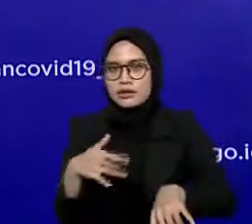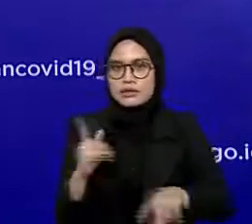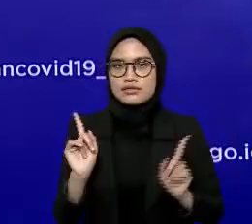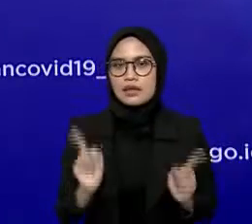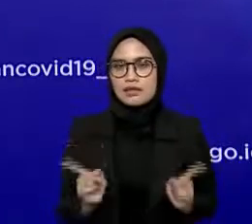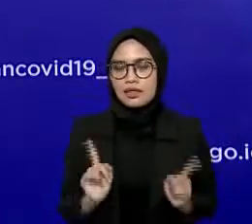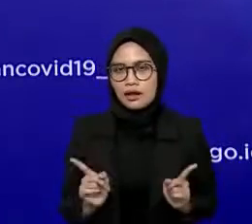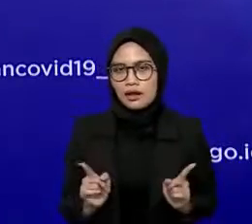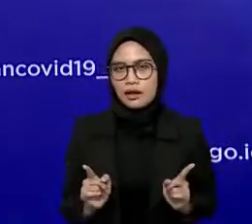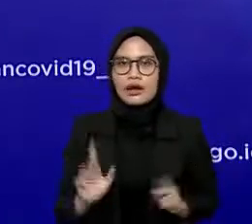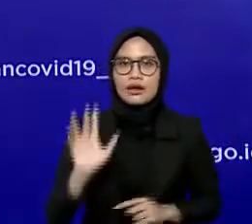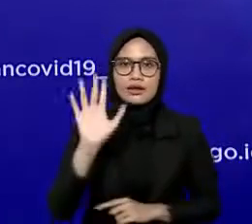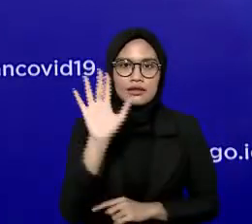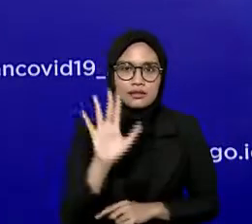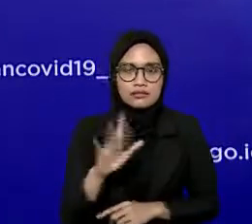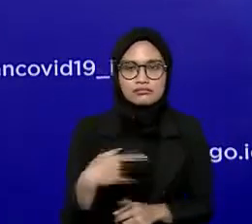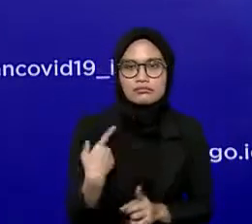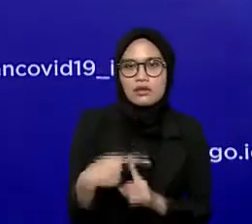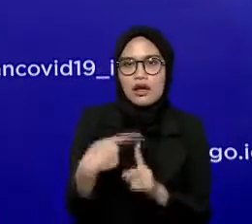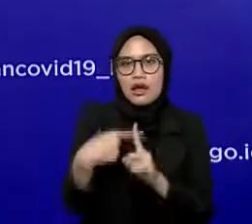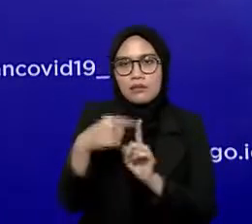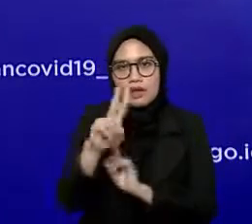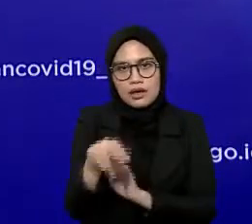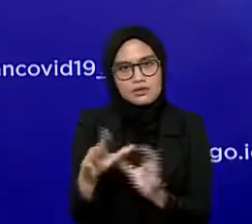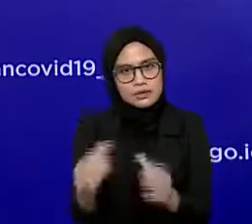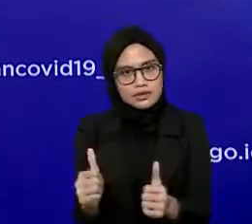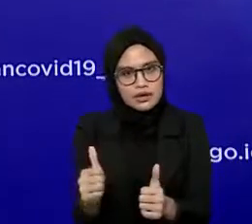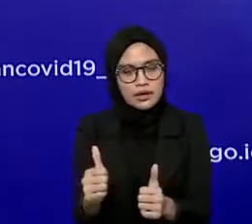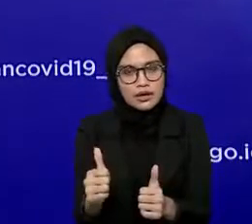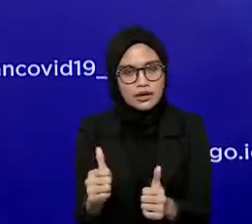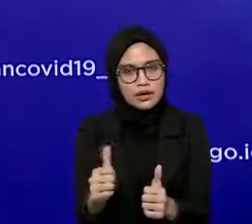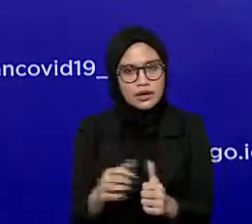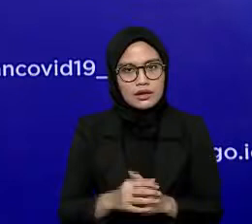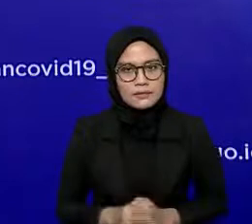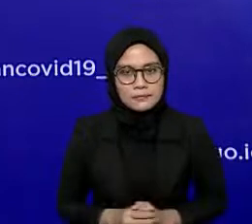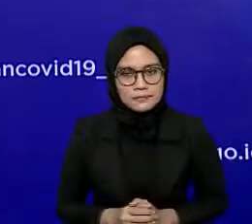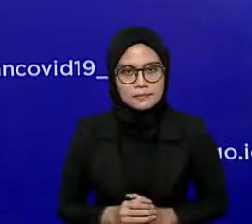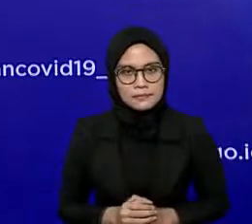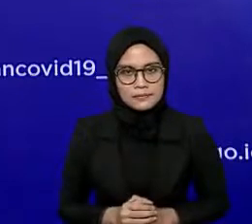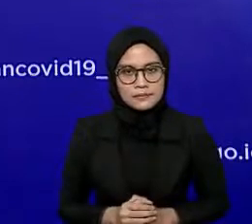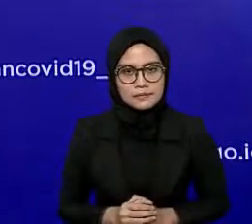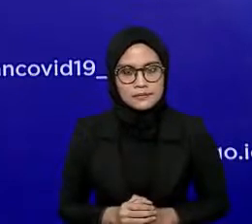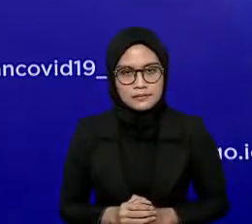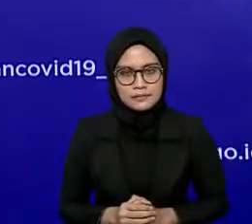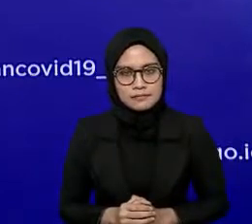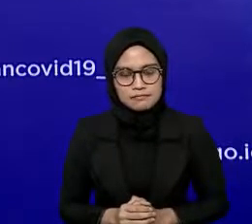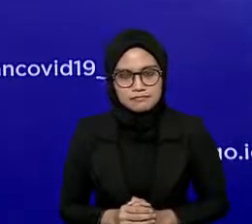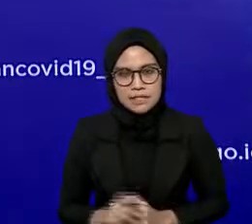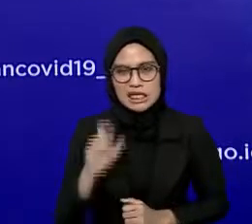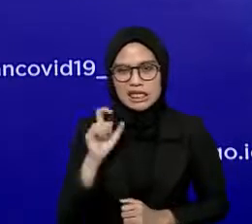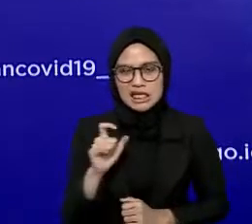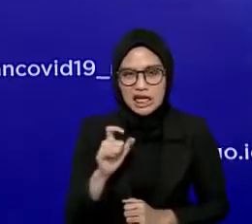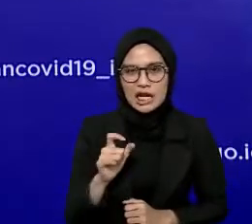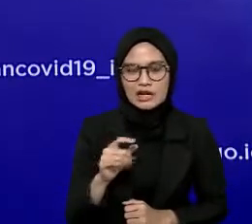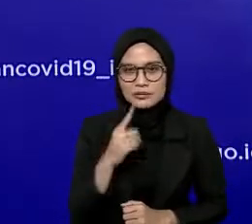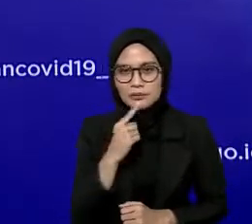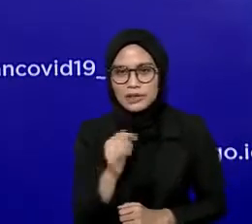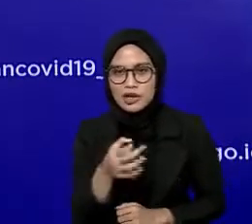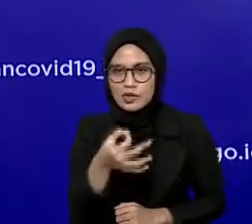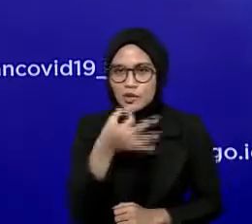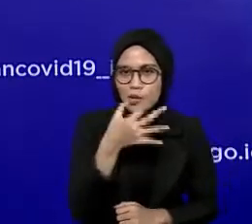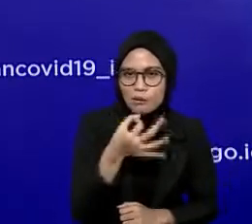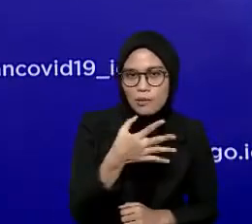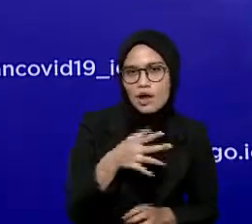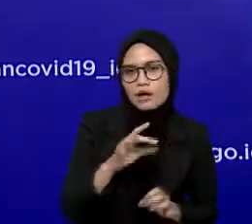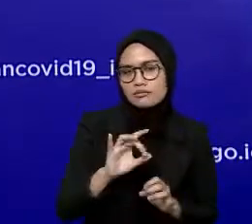dinamika COVID-19 yang telah kita cermati bersama. Mengingat upaya kuratif sangat mahal dan berisiko